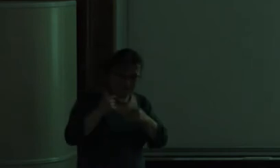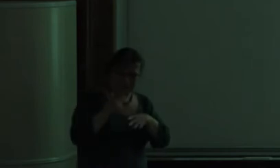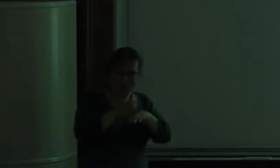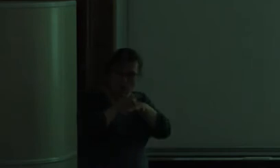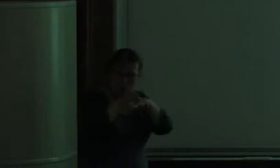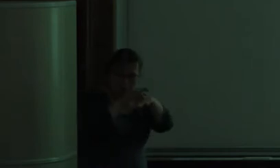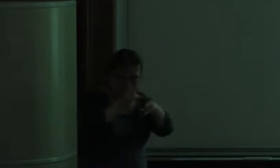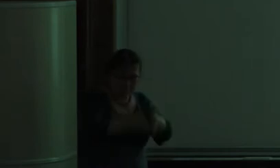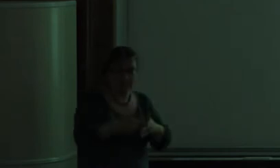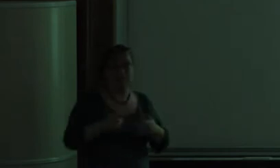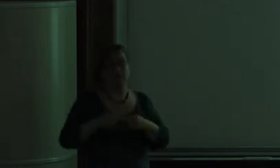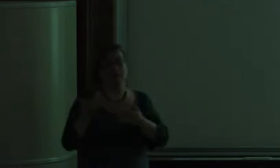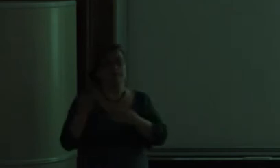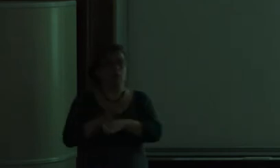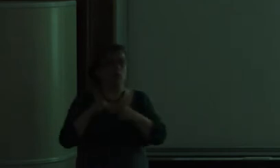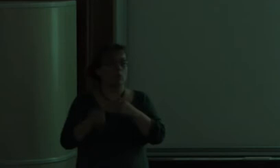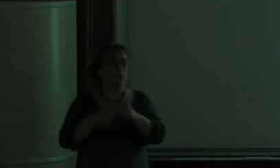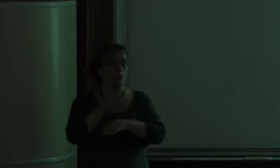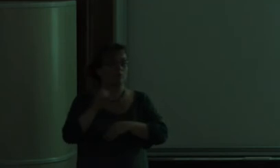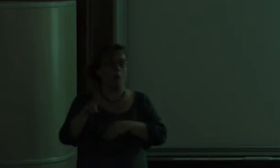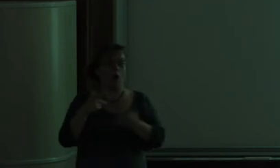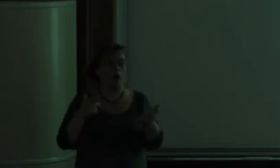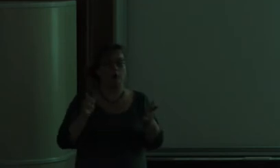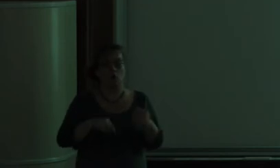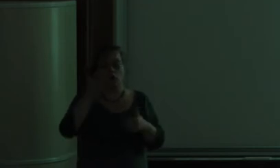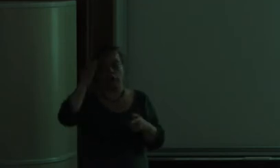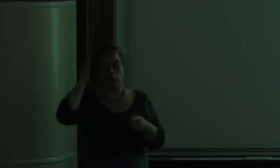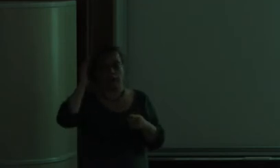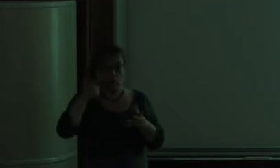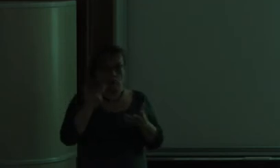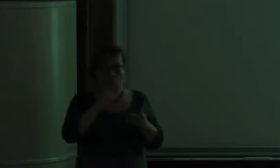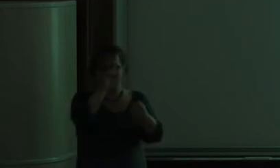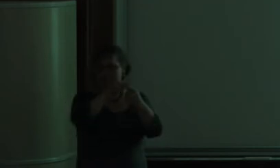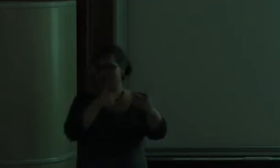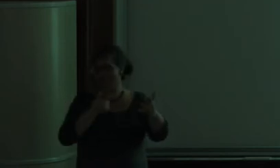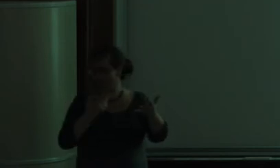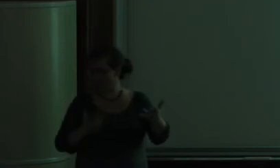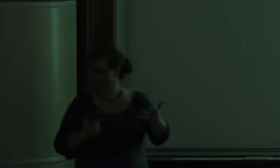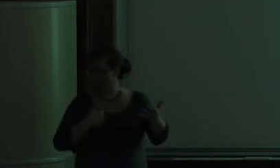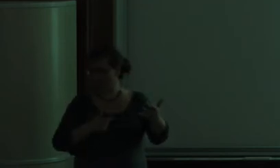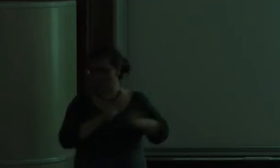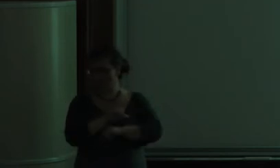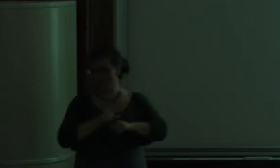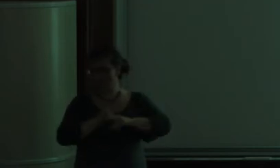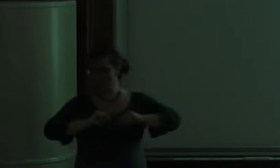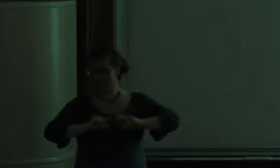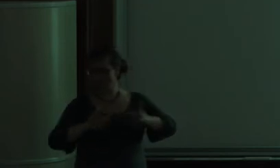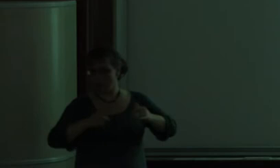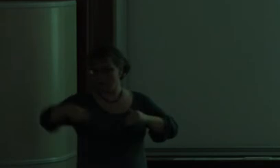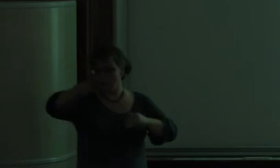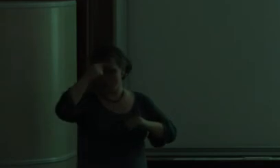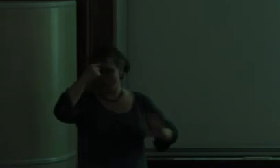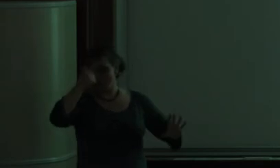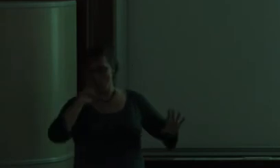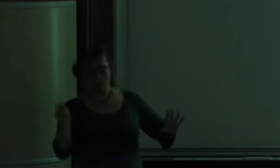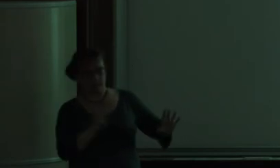boucle fort pendant tout ce temps-là. Ce n'est pas l'idée, non. L'idée, c'est que ce que je voudrais, c'est qu'à la fin de cette session, vous voyez votre programme non plus